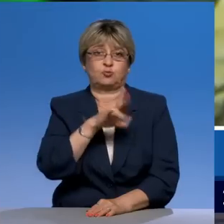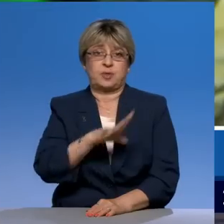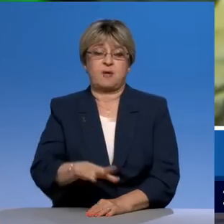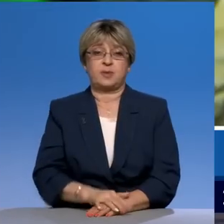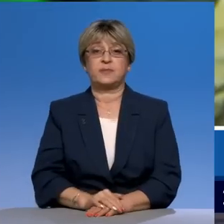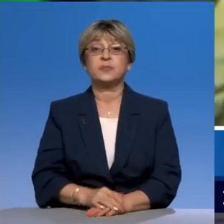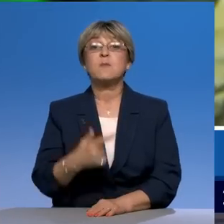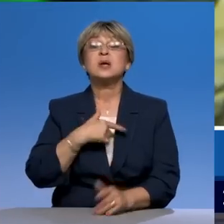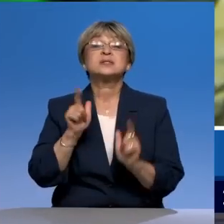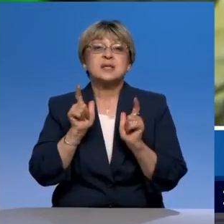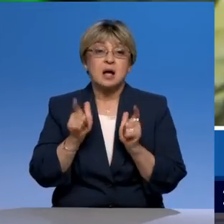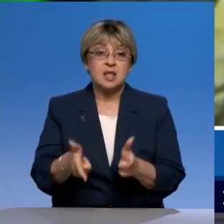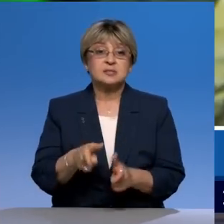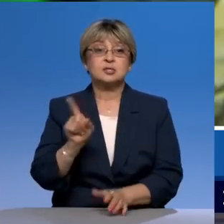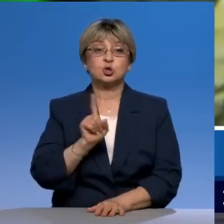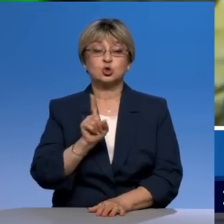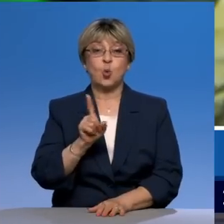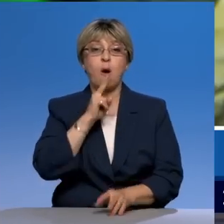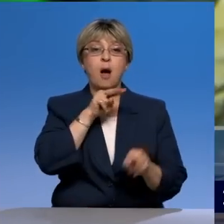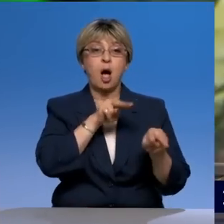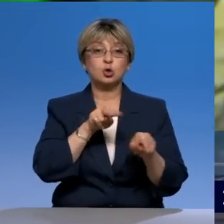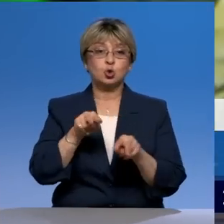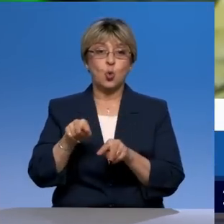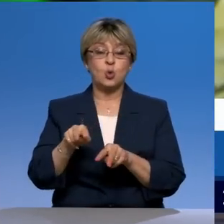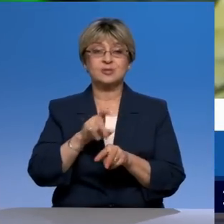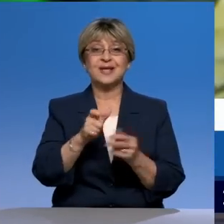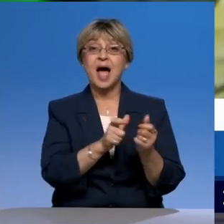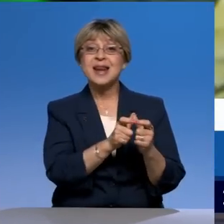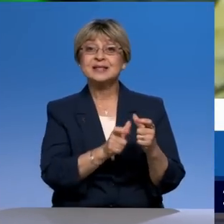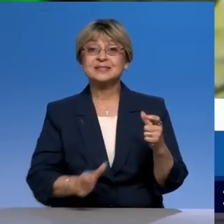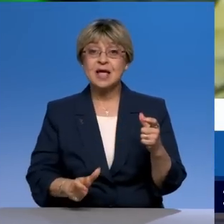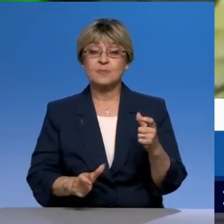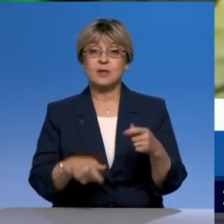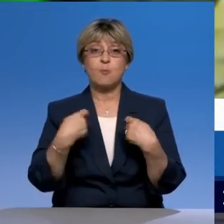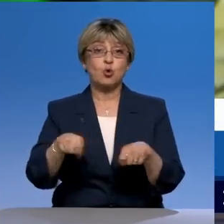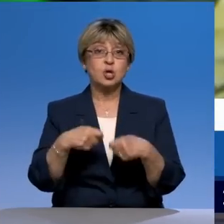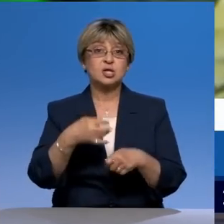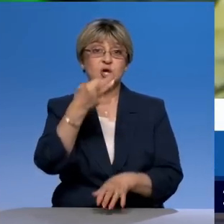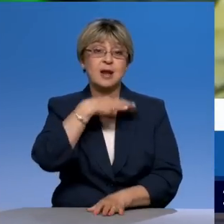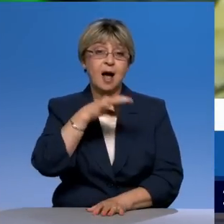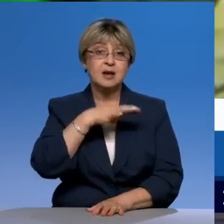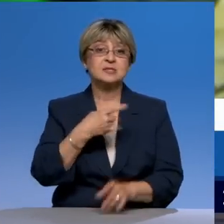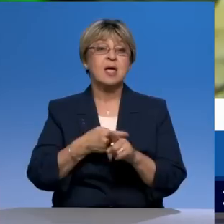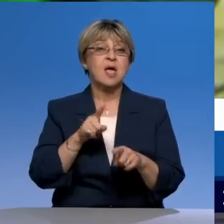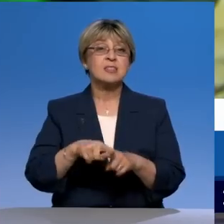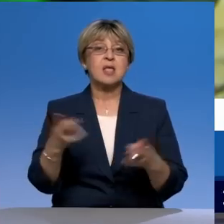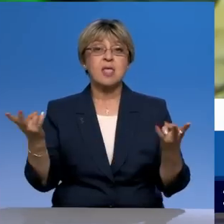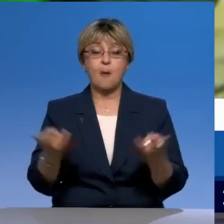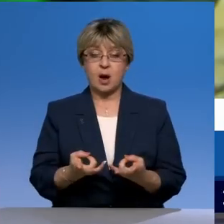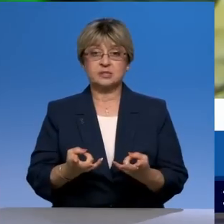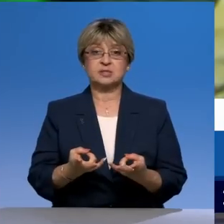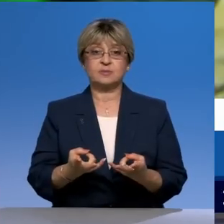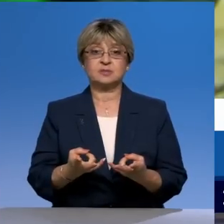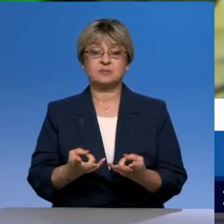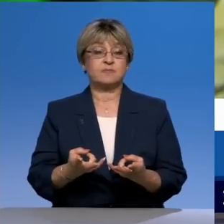есть мы согласны с тем, что действительно контроль за рецептурным отпуском и выдача по рецептам – это необходимость и